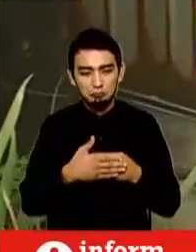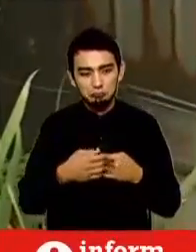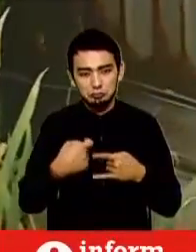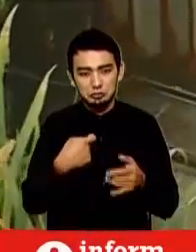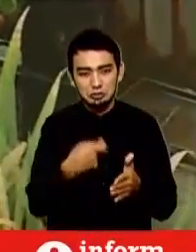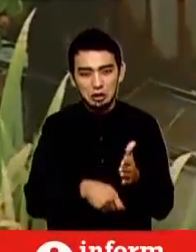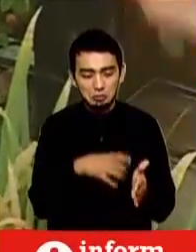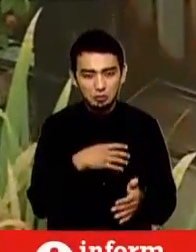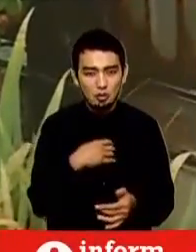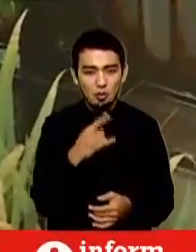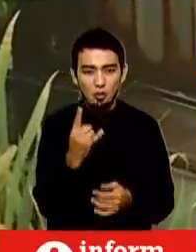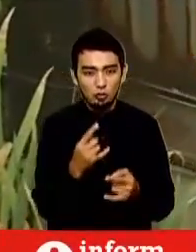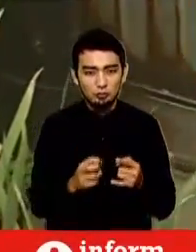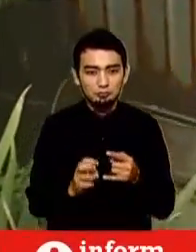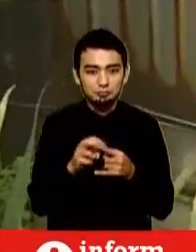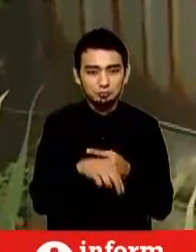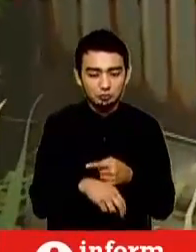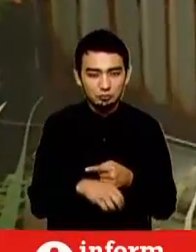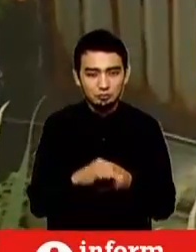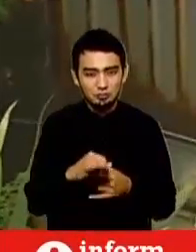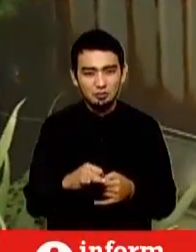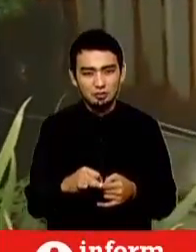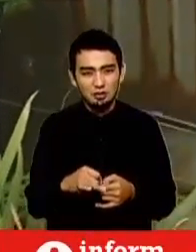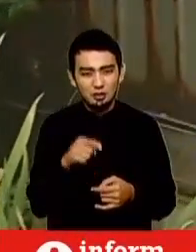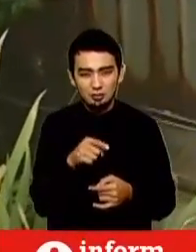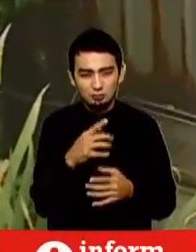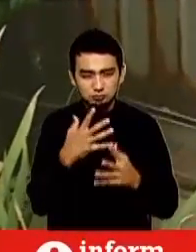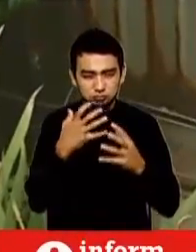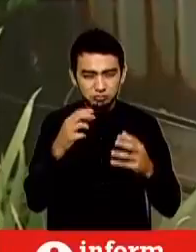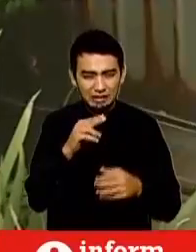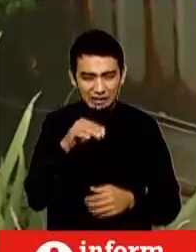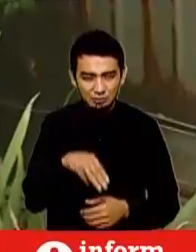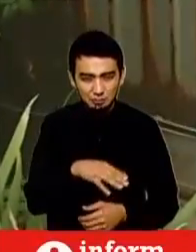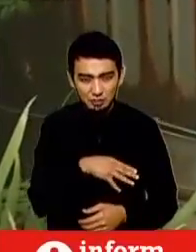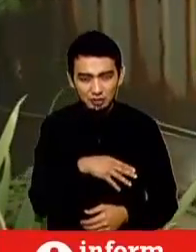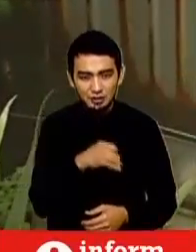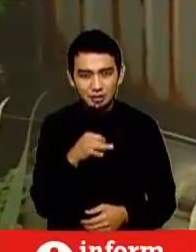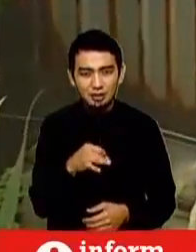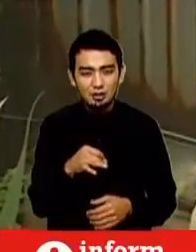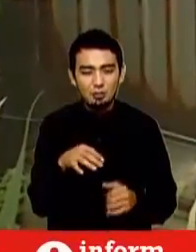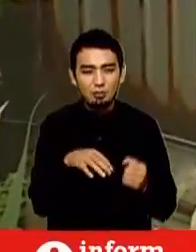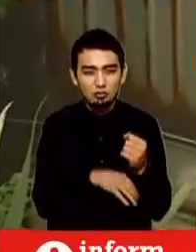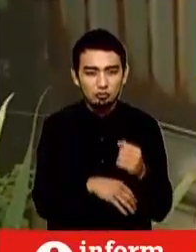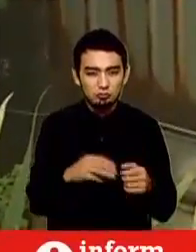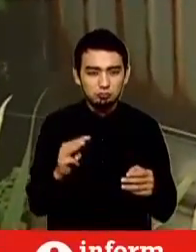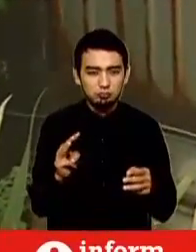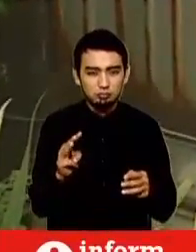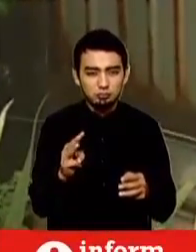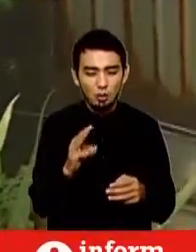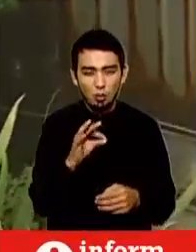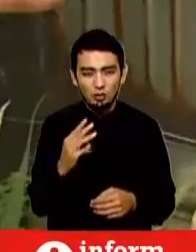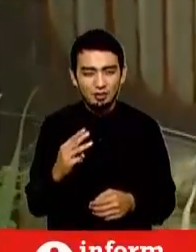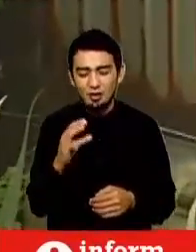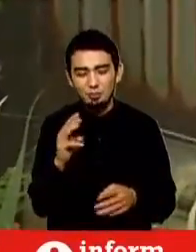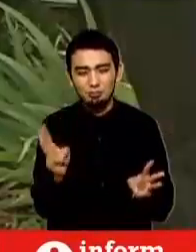жаңағы не іші түтін дейді, жаңағы сонымен пожарниктер терезеден түсіп